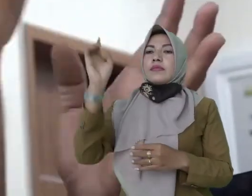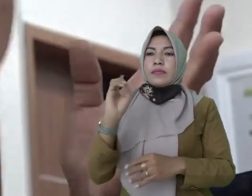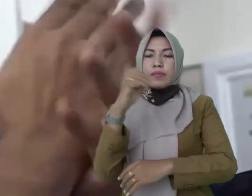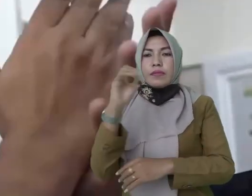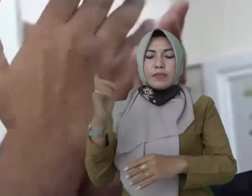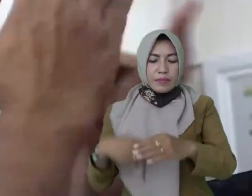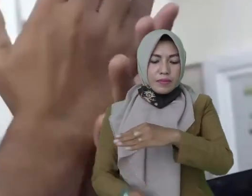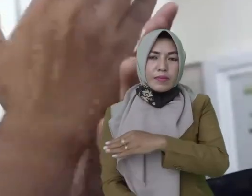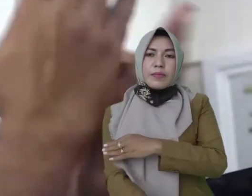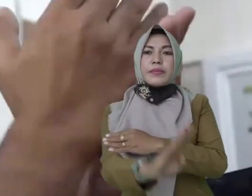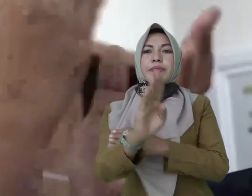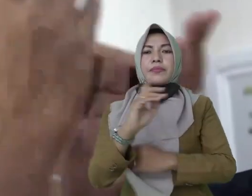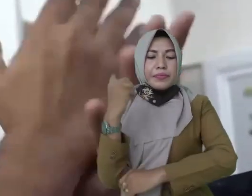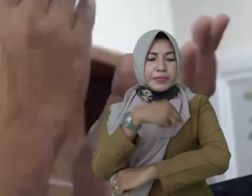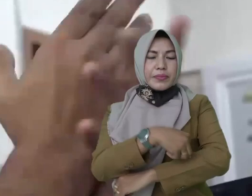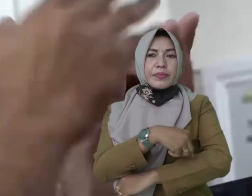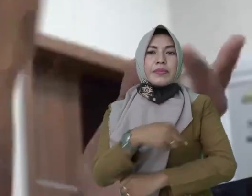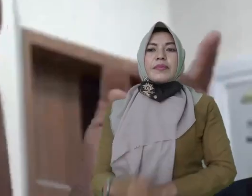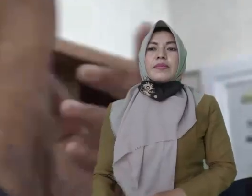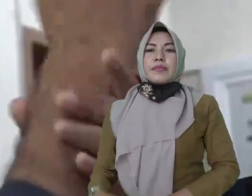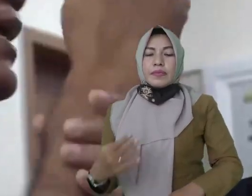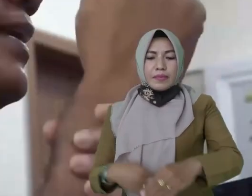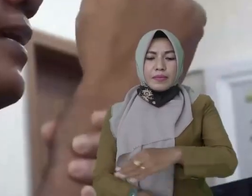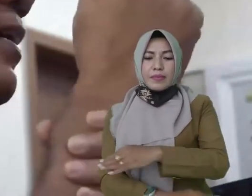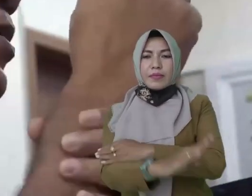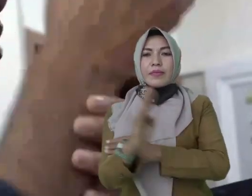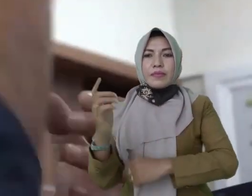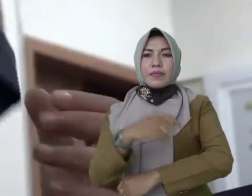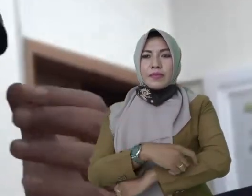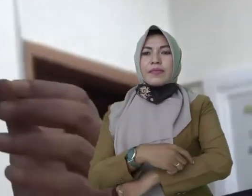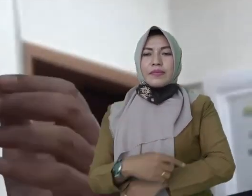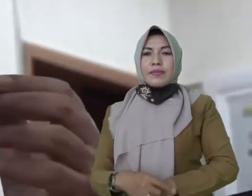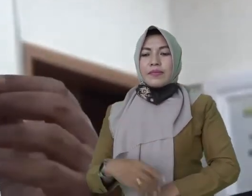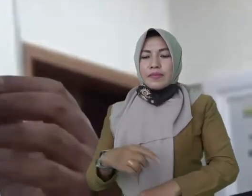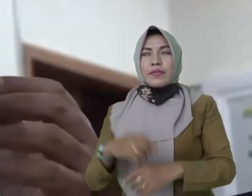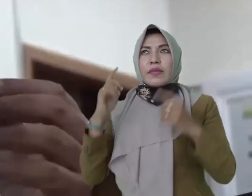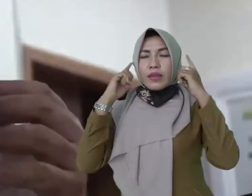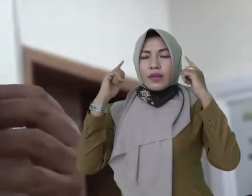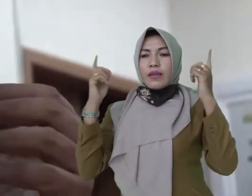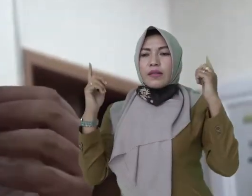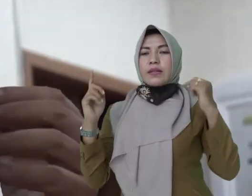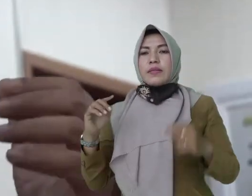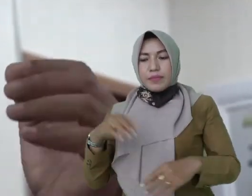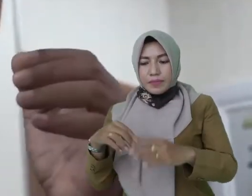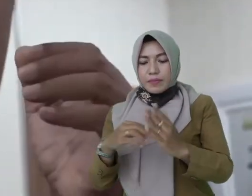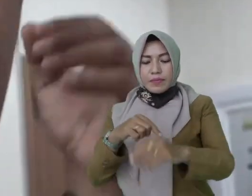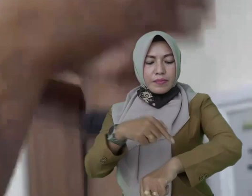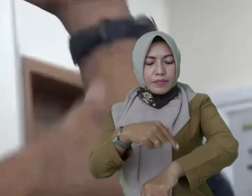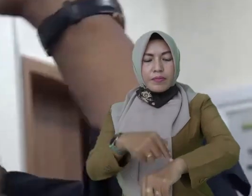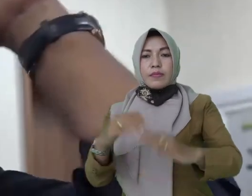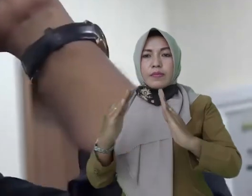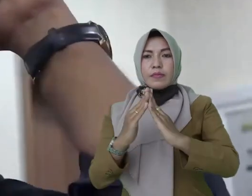terjadi? 80-90% paling sering terjadi pagi hari. Jadi pagi-pagi baru udah demam ya, pegangnya. Kalau ada